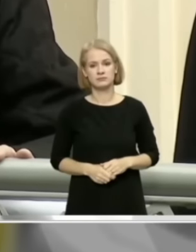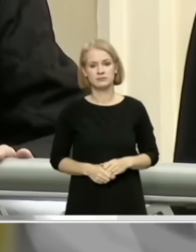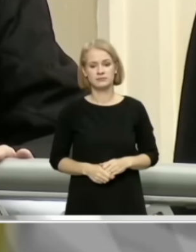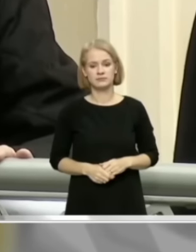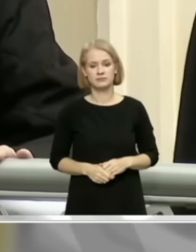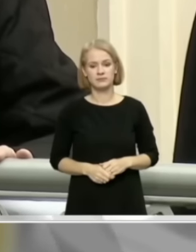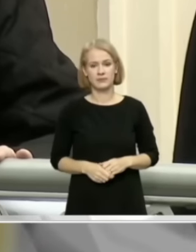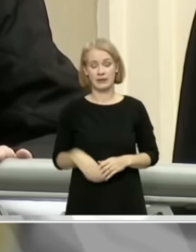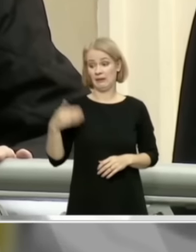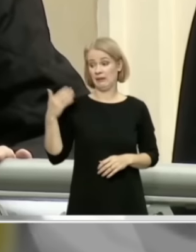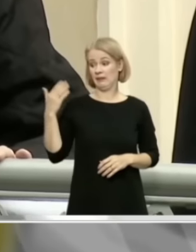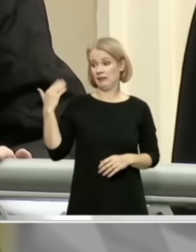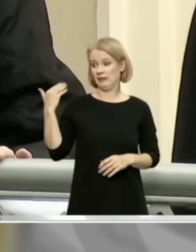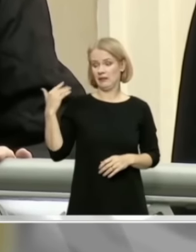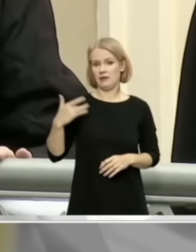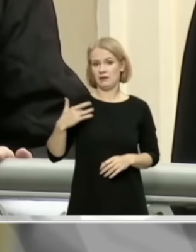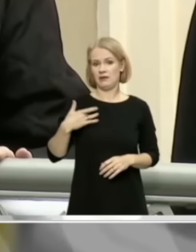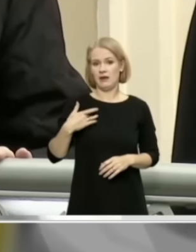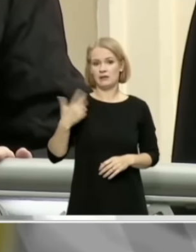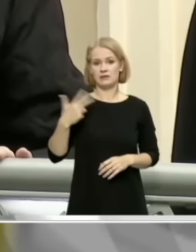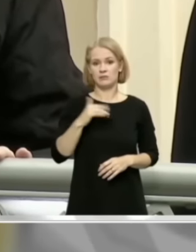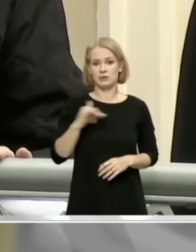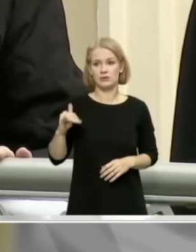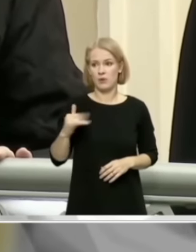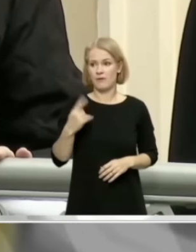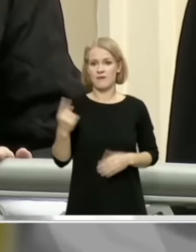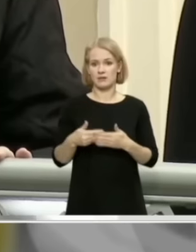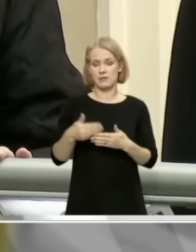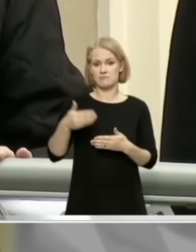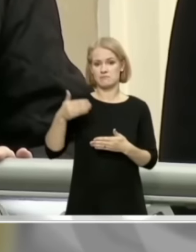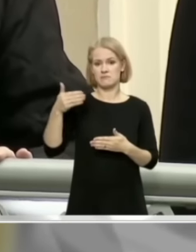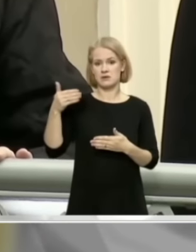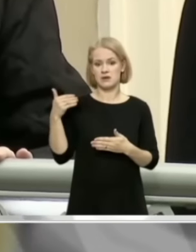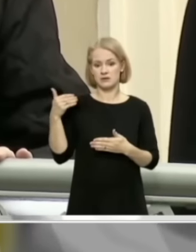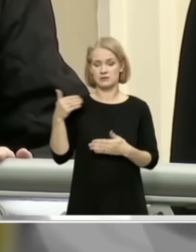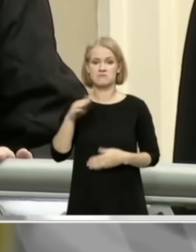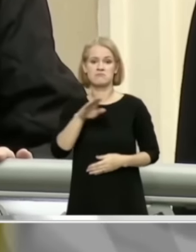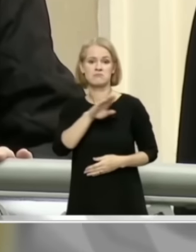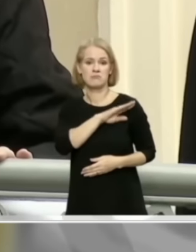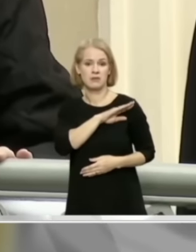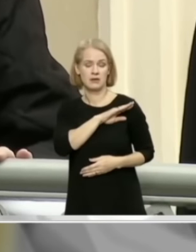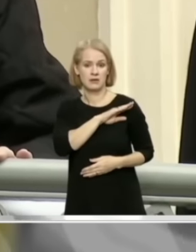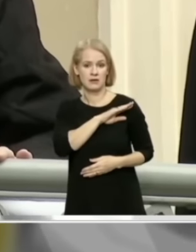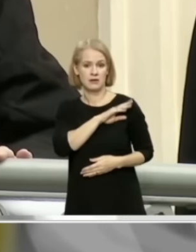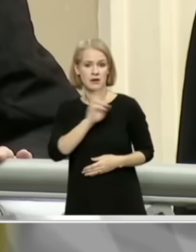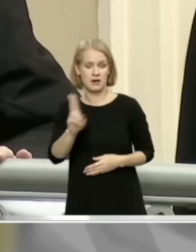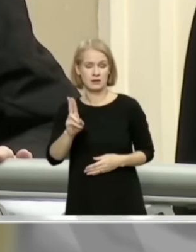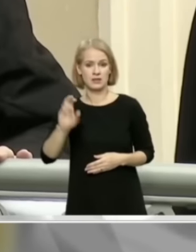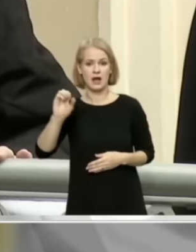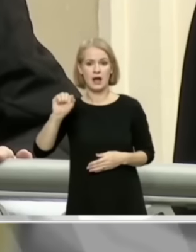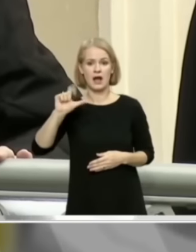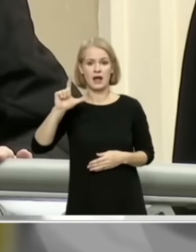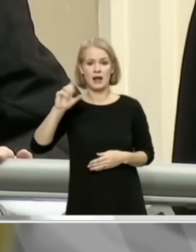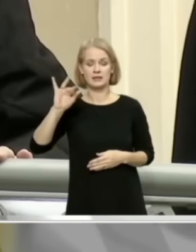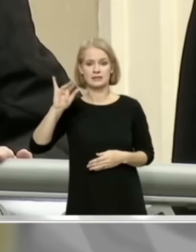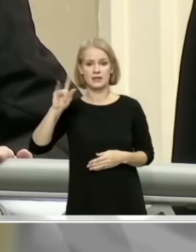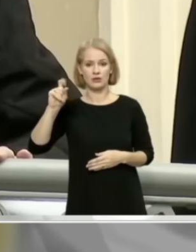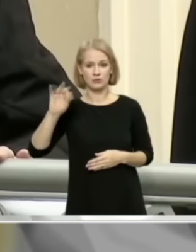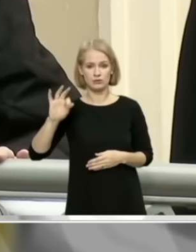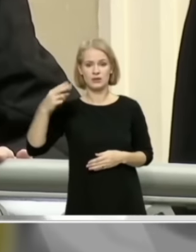visai neseniai, gal prieš pusvalandį ar valandą, mirė Aleksejus Navalnas.